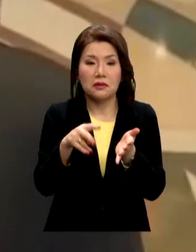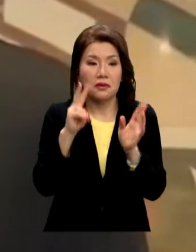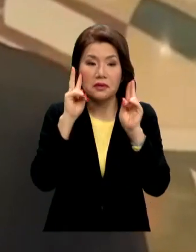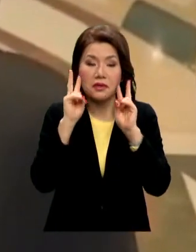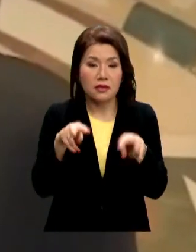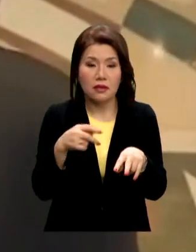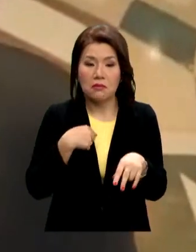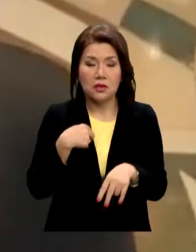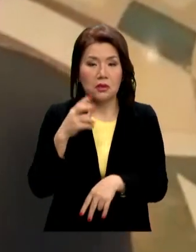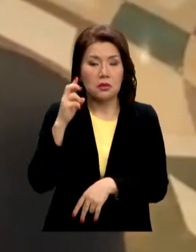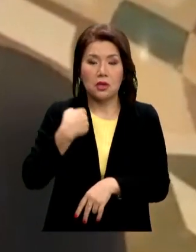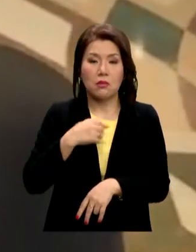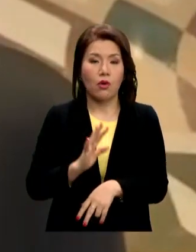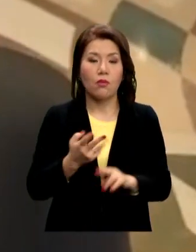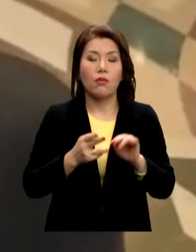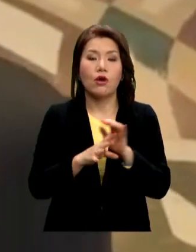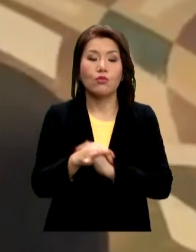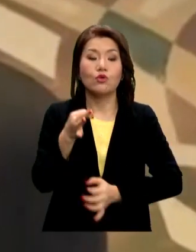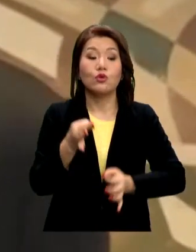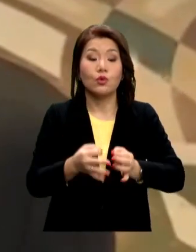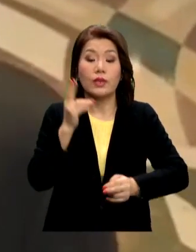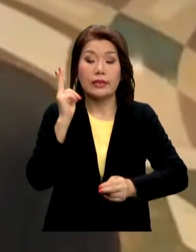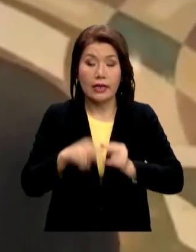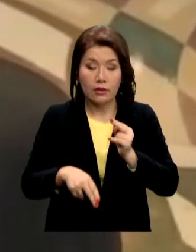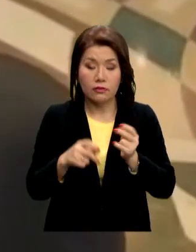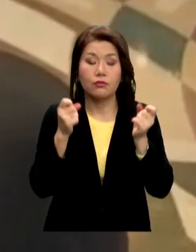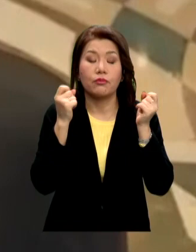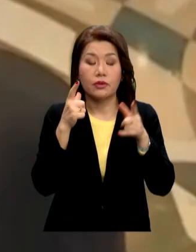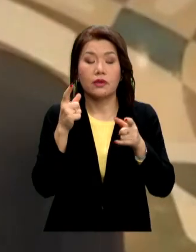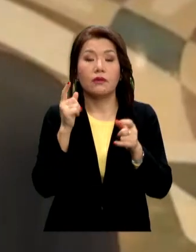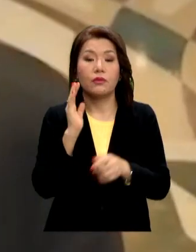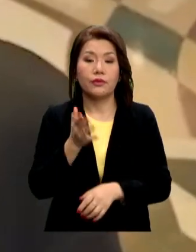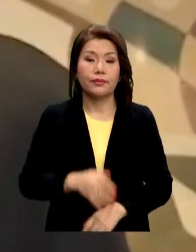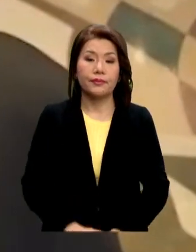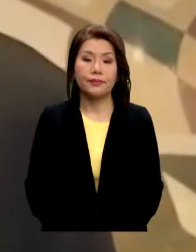Біз құдай емеспіз. Сондықтан да сот аяқталғанда анығын білетін боламыз.